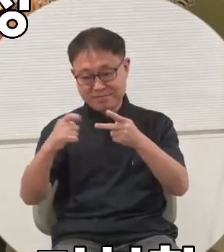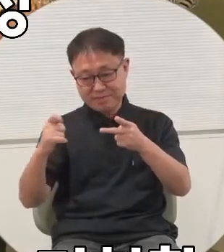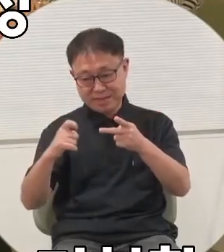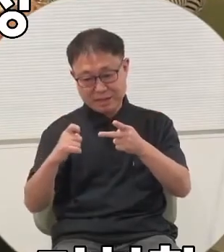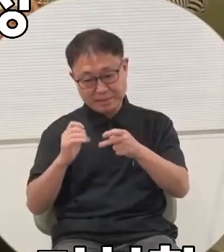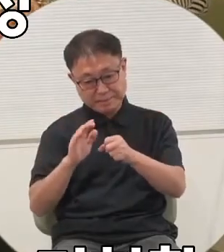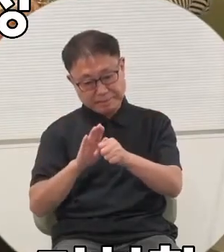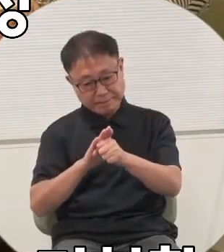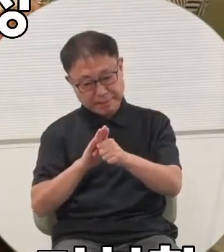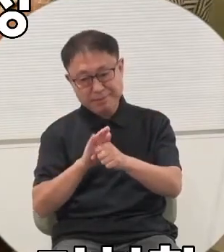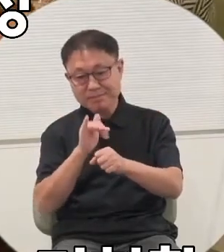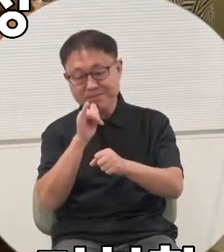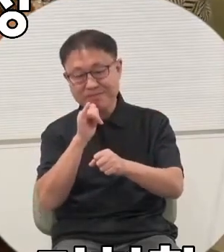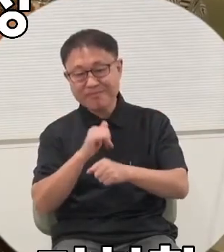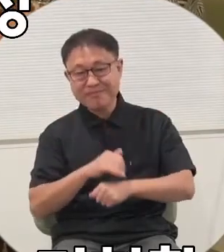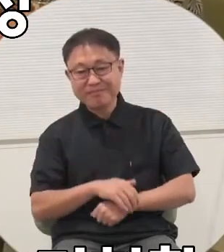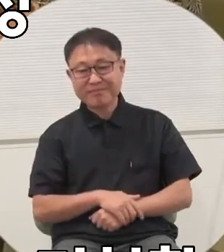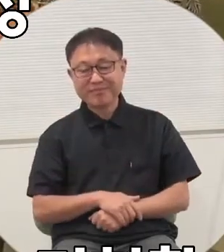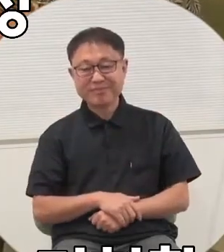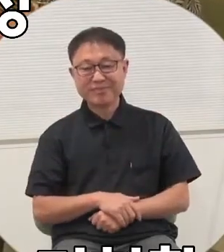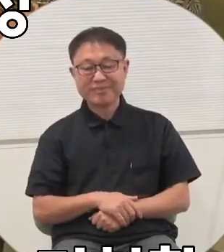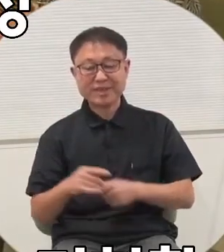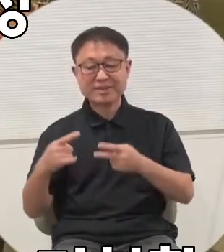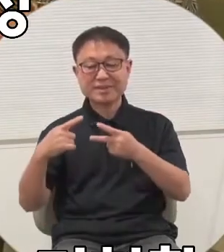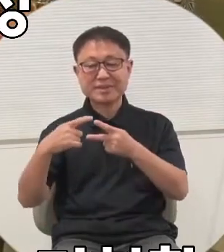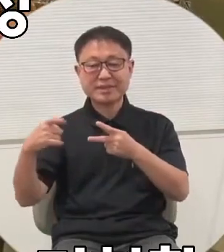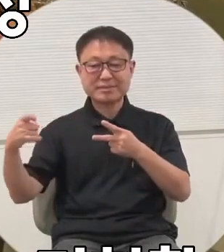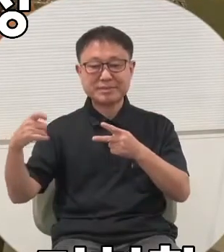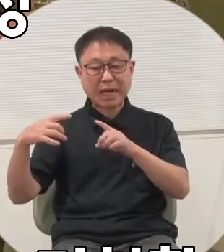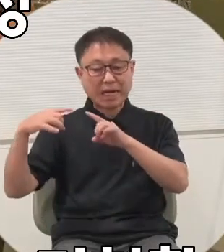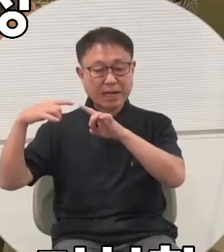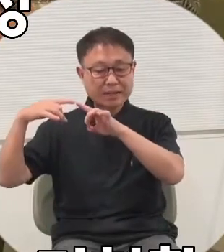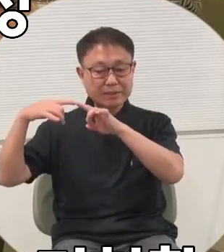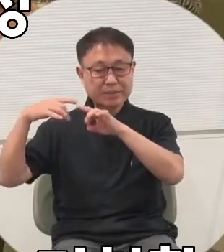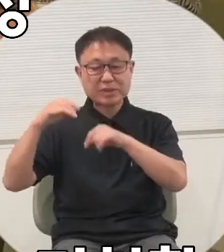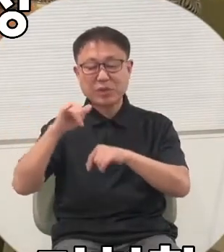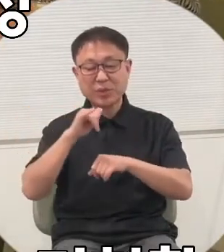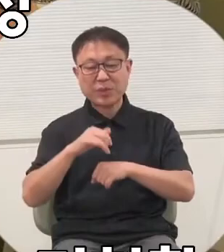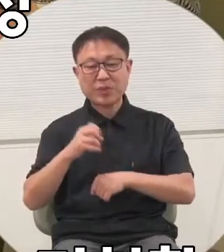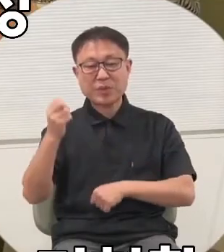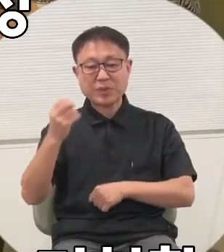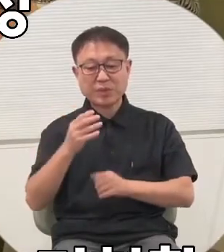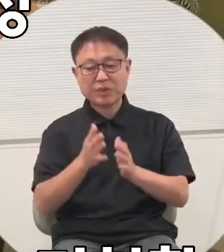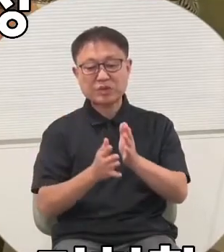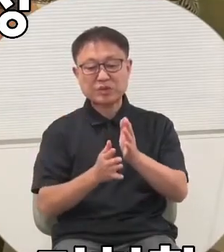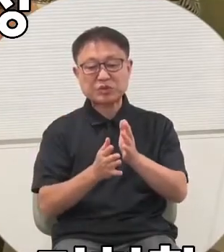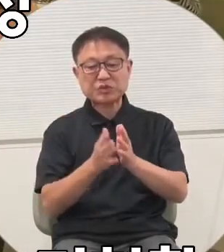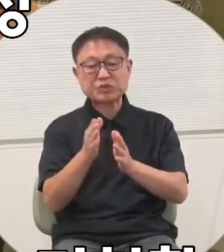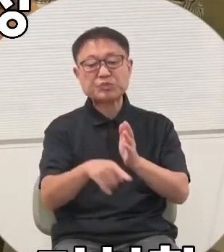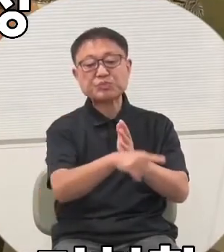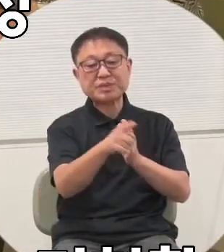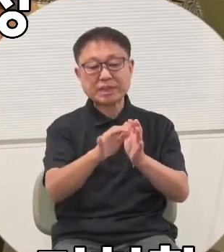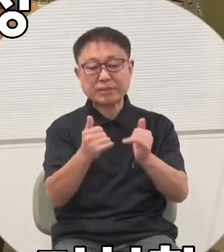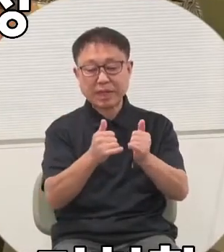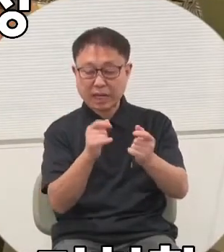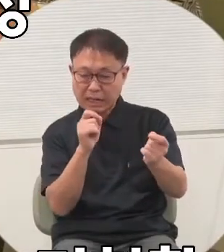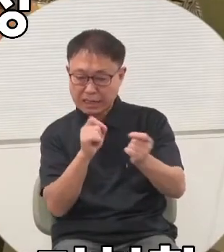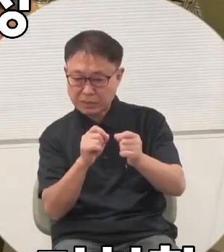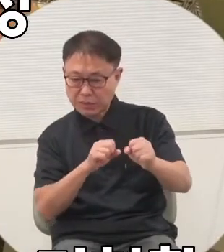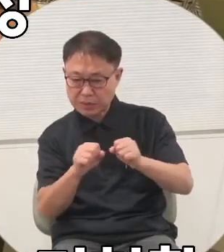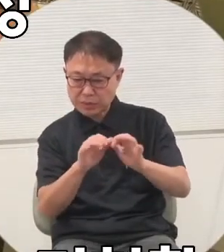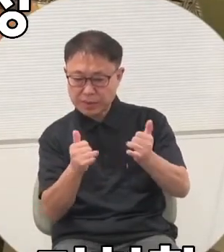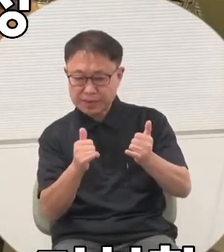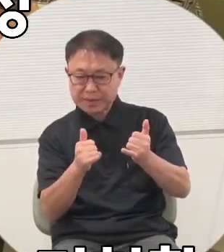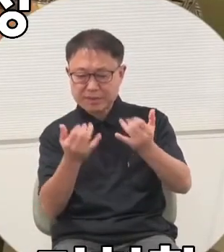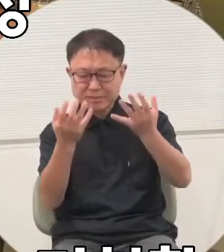생겼. 떠는 곳인데 이렇게 서대문 공동체 라디오가 있고 또 주민들과 더 가까이에서 활동할 수 있는